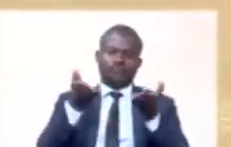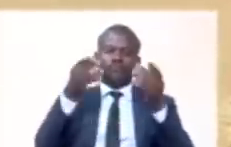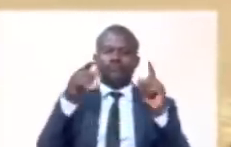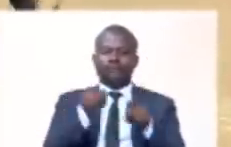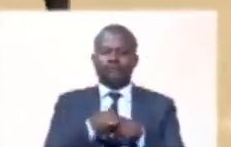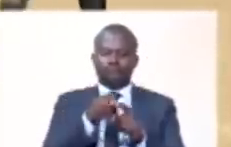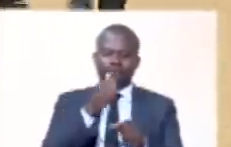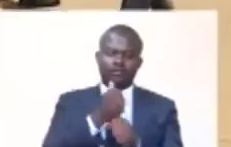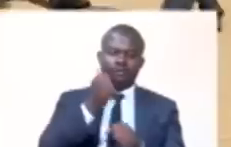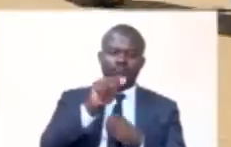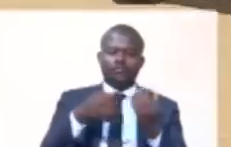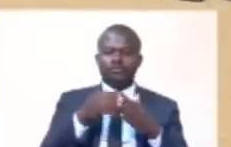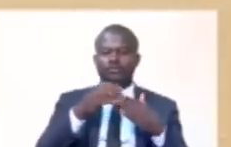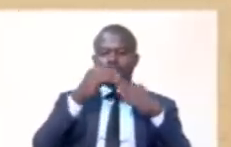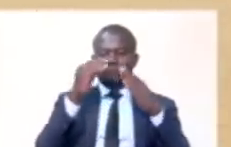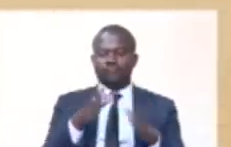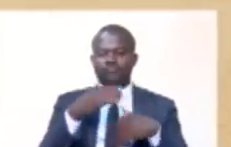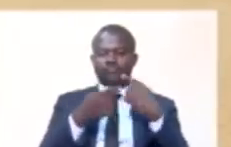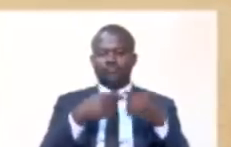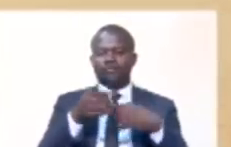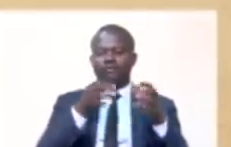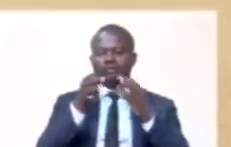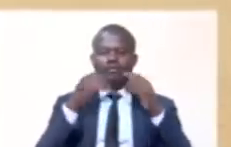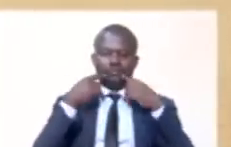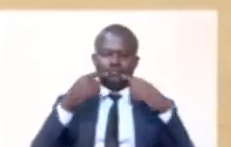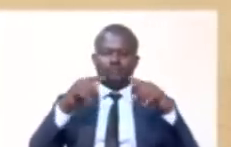nk'uko abikorera ndetse n'ubuyobozi bakomeza